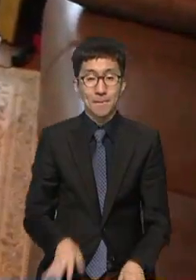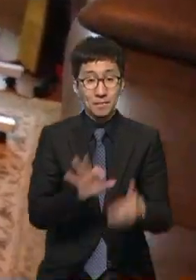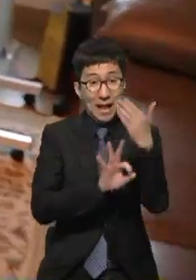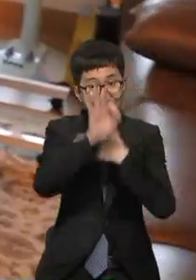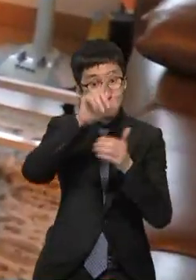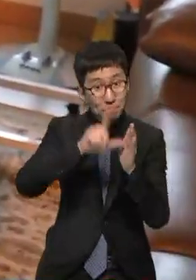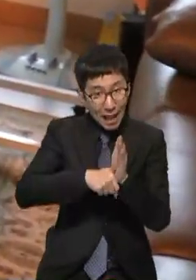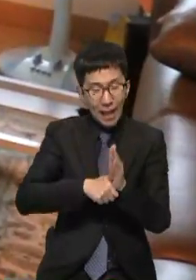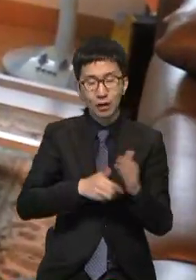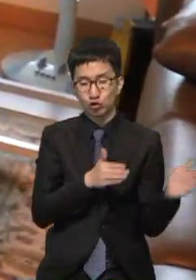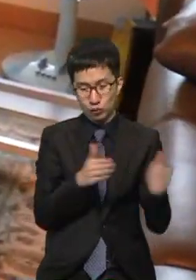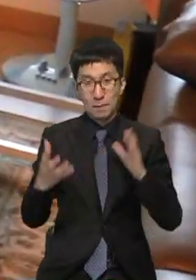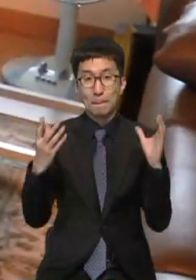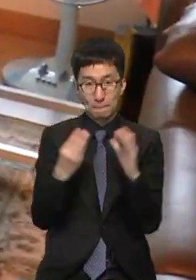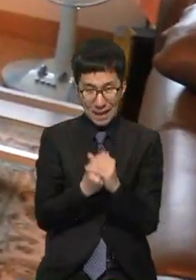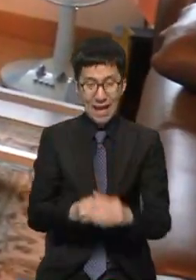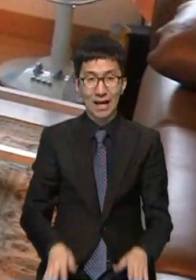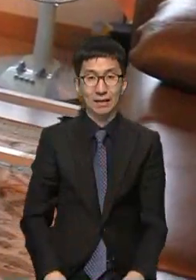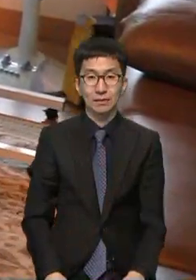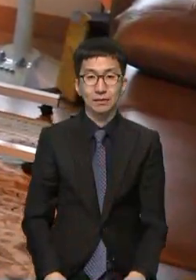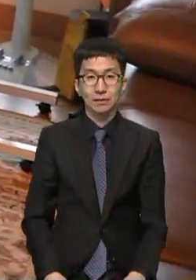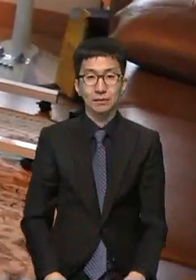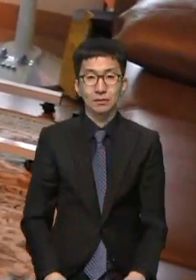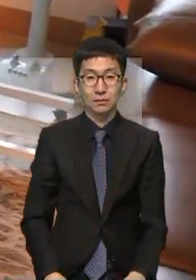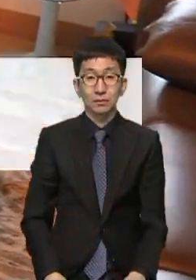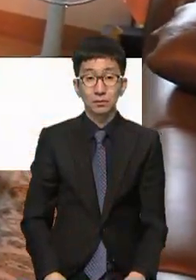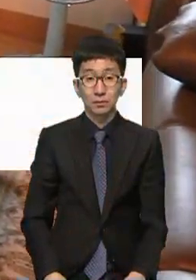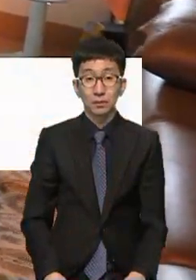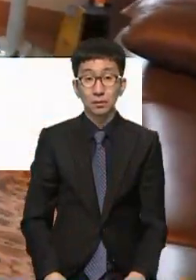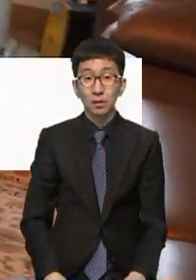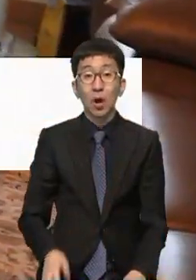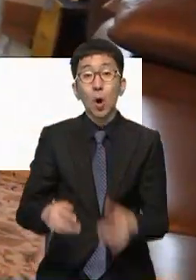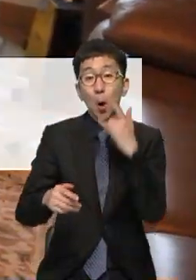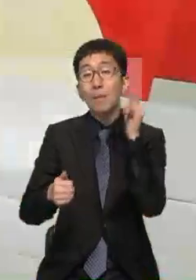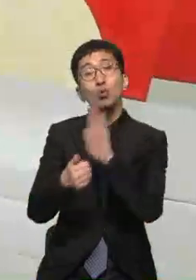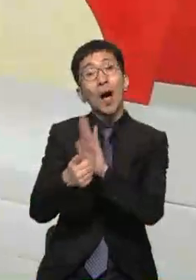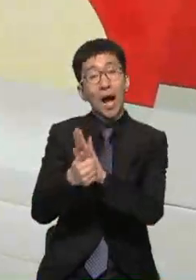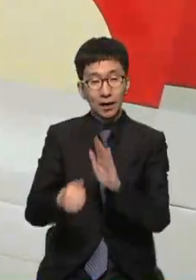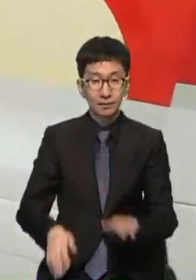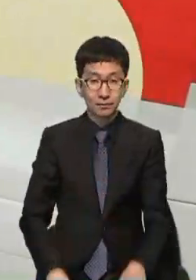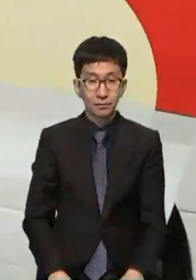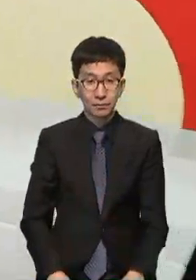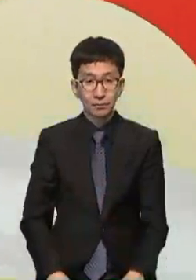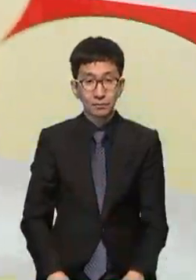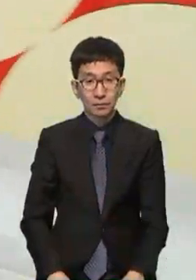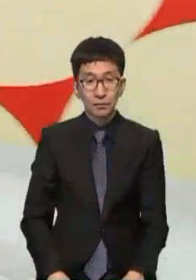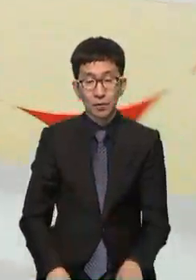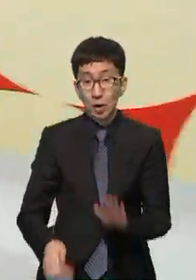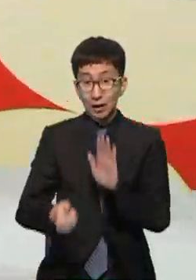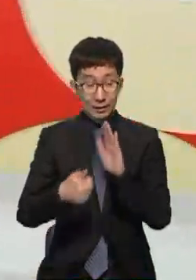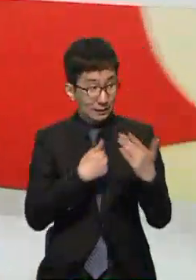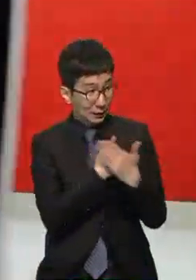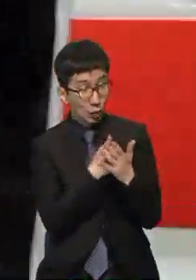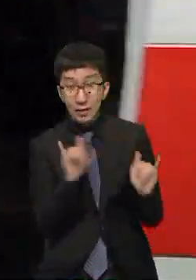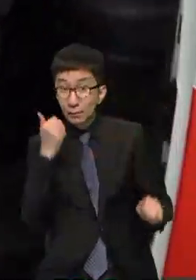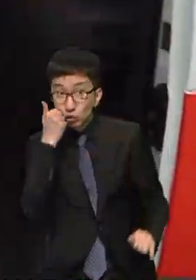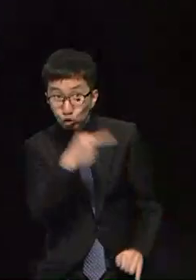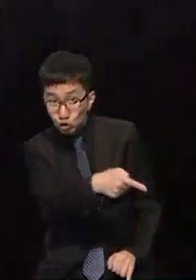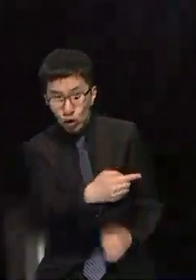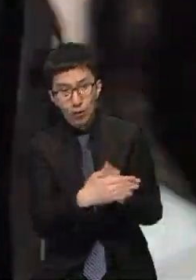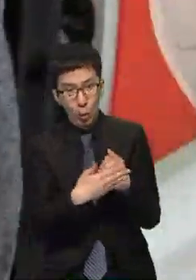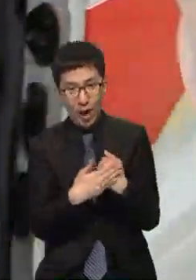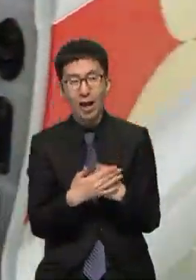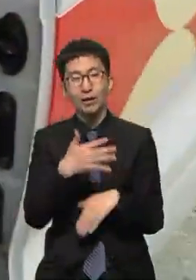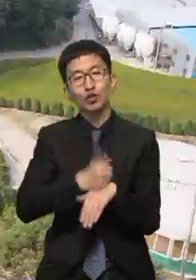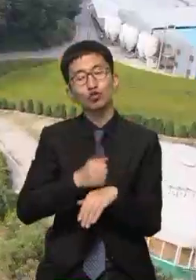일찍 일어나 준비를 마치고 엄마 더 줄게. 활동 지원가의 도움을 받아 승합차에